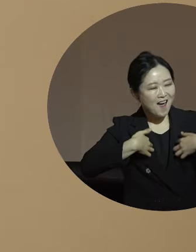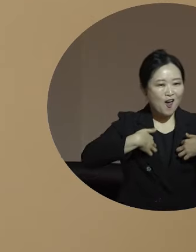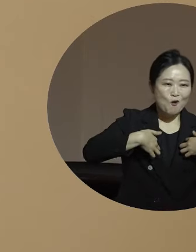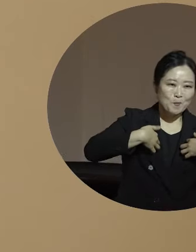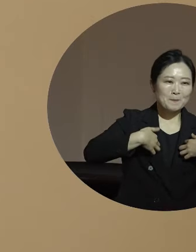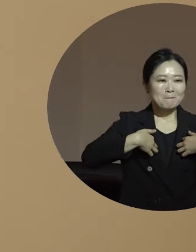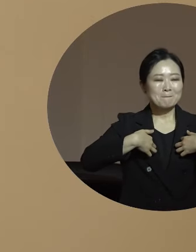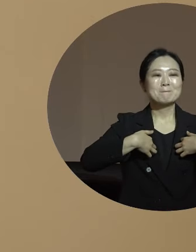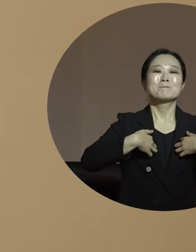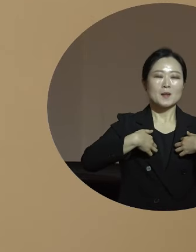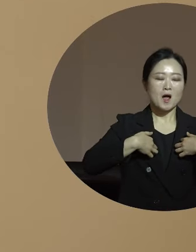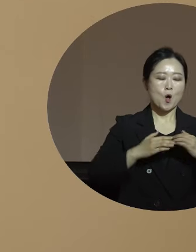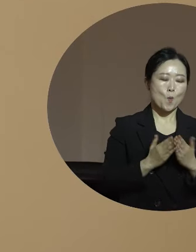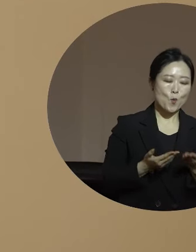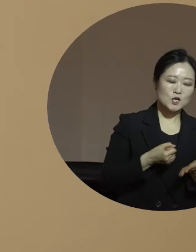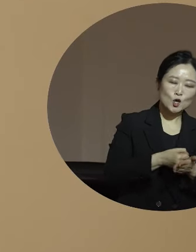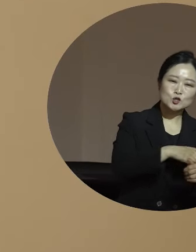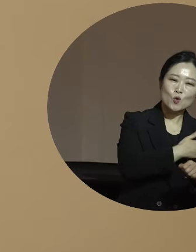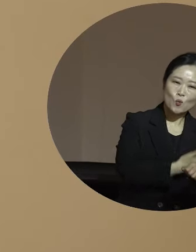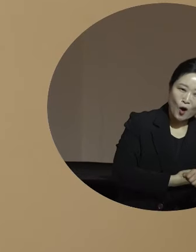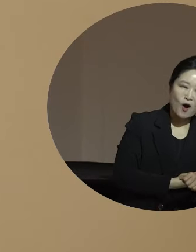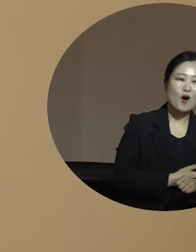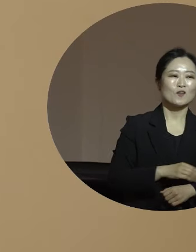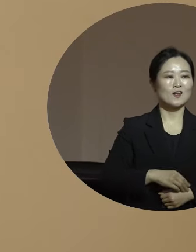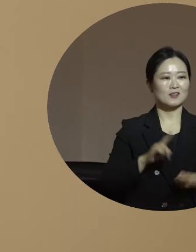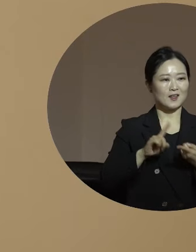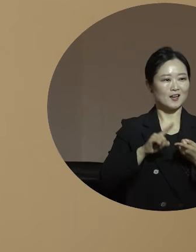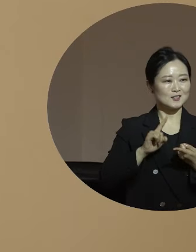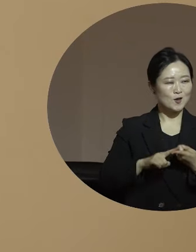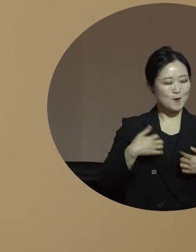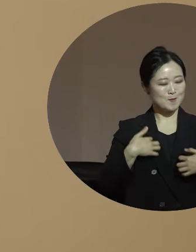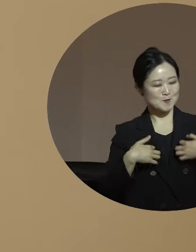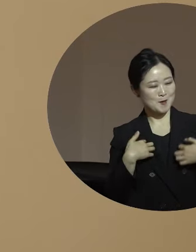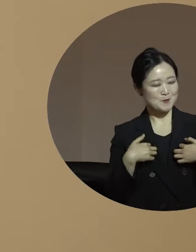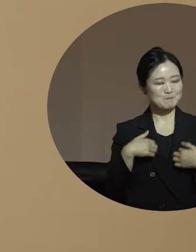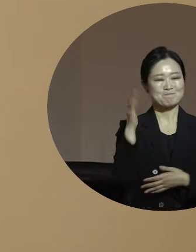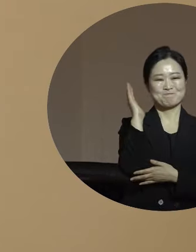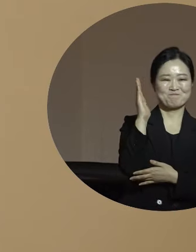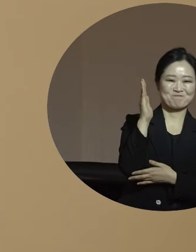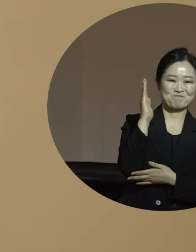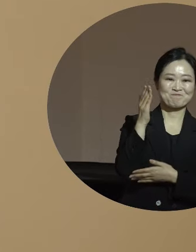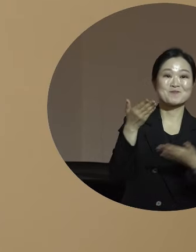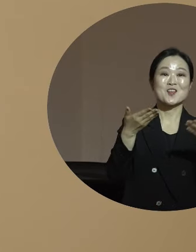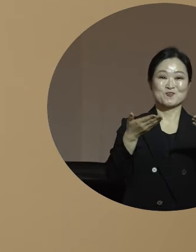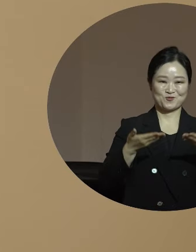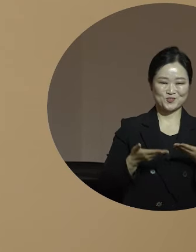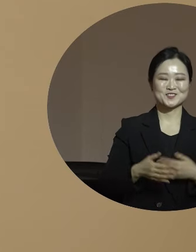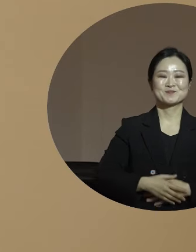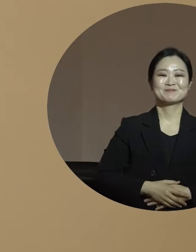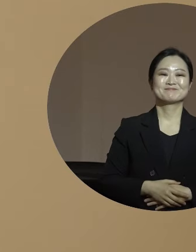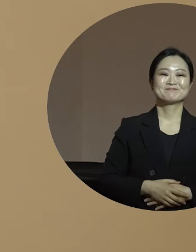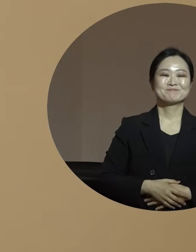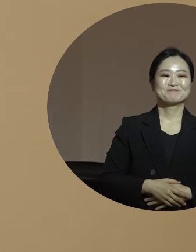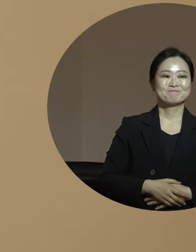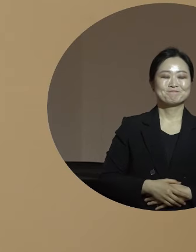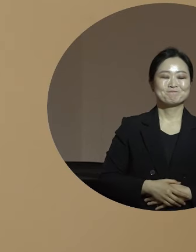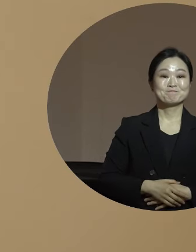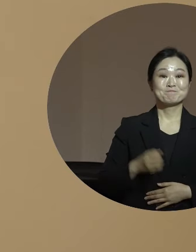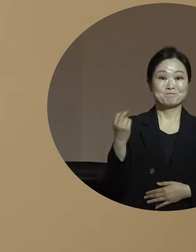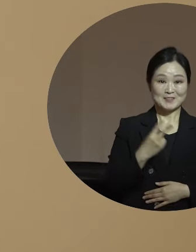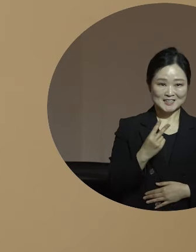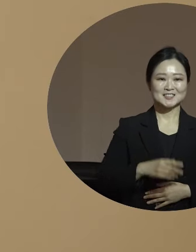쏙쏙 뭐 자기 결정권부터 시작해서 너무 재밌게 요약적으로 발표를 잘 해주신 것 같습니다. 다시